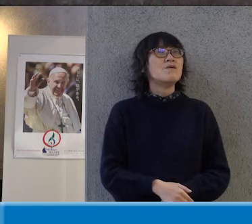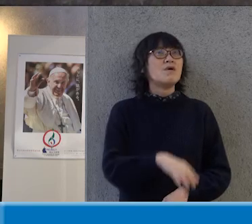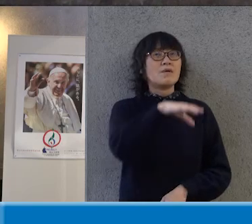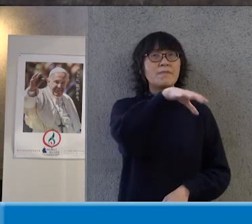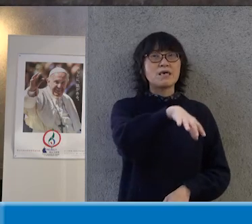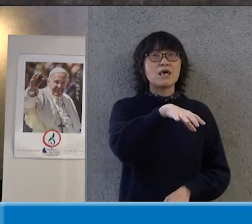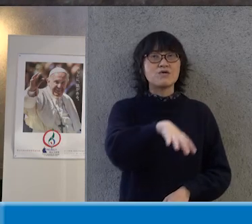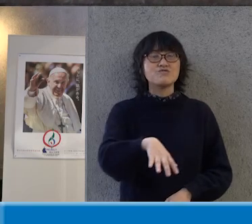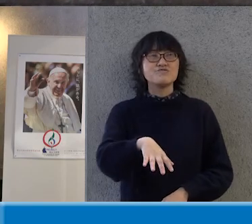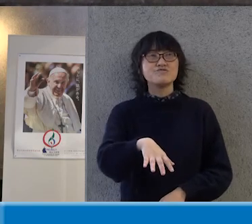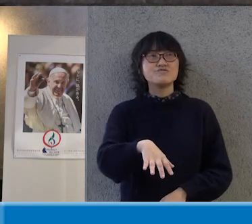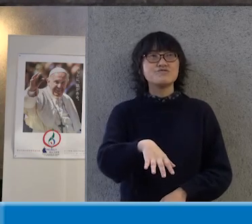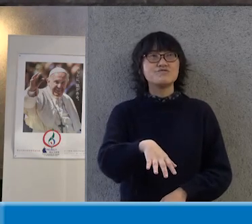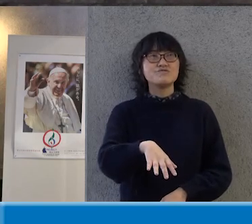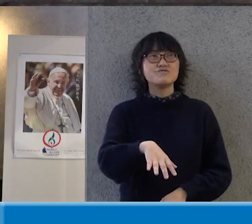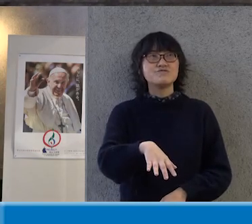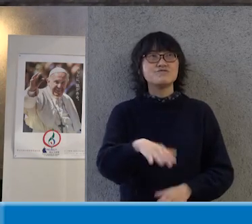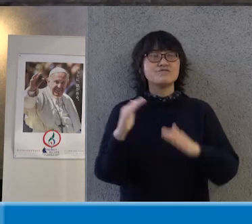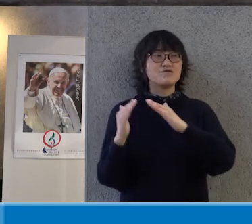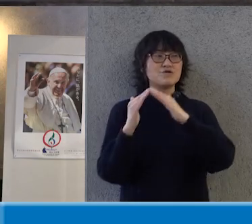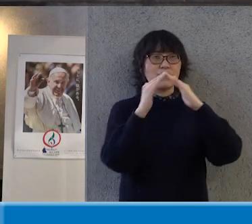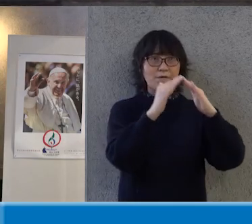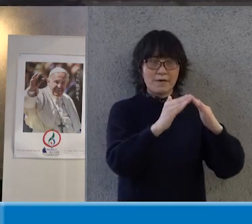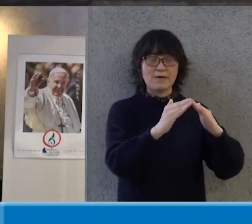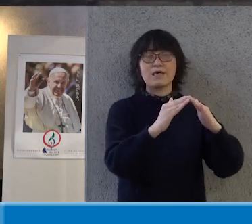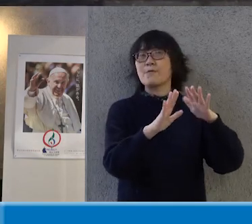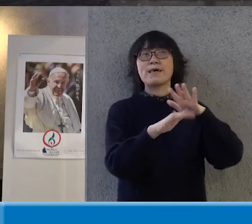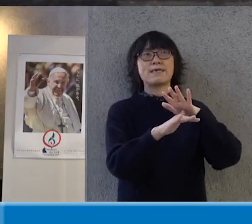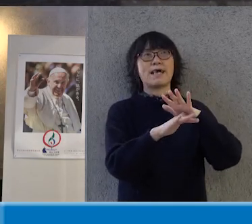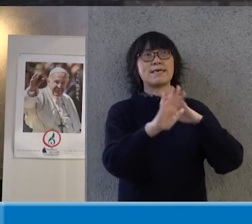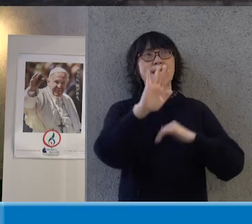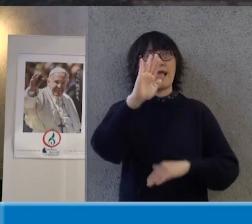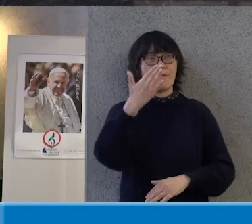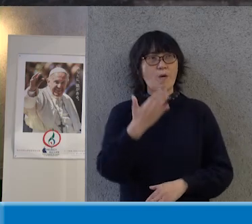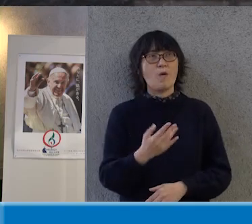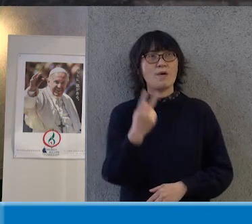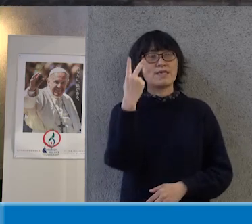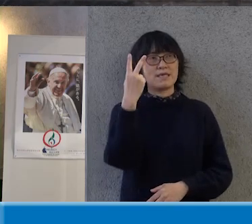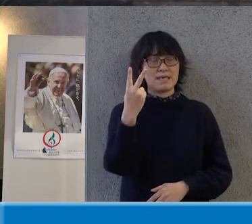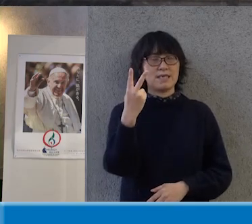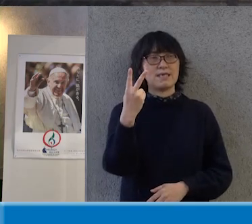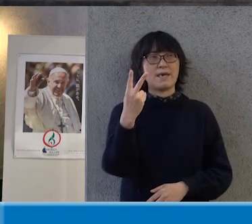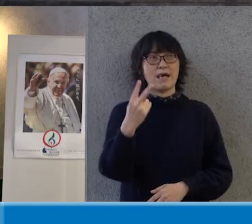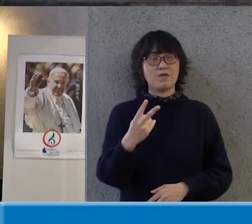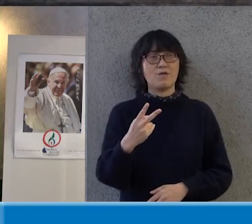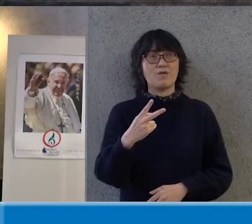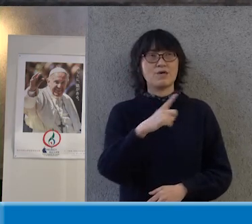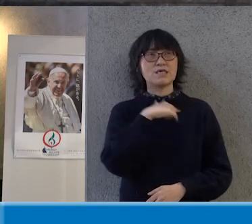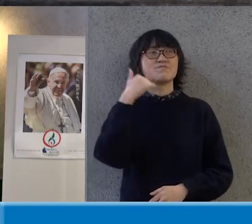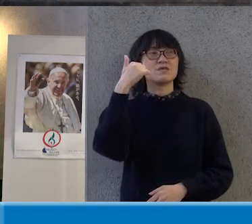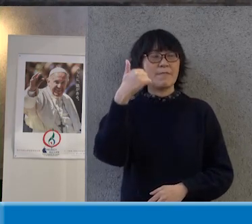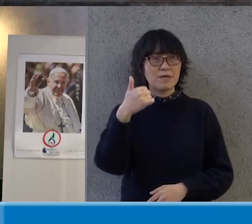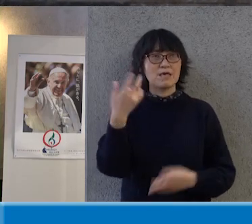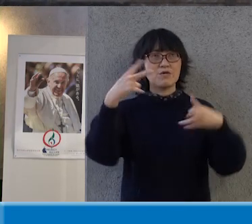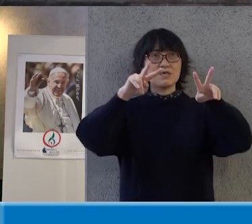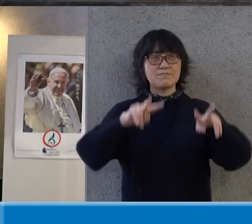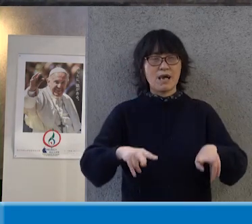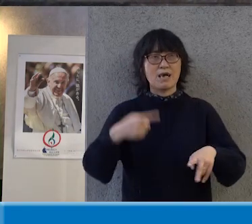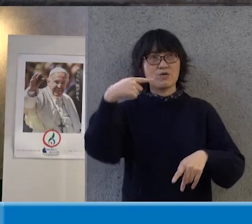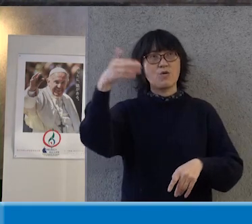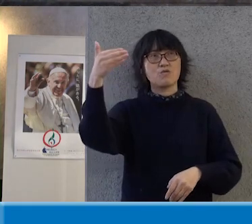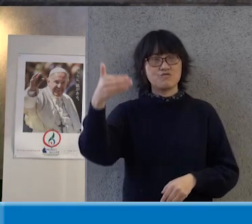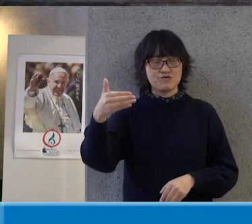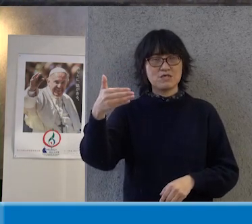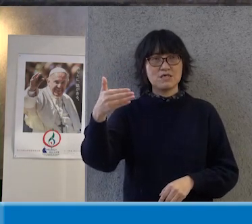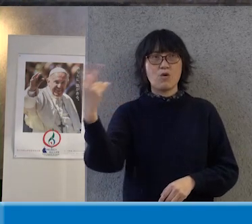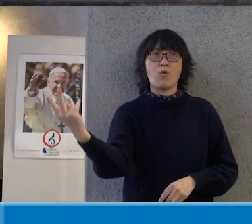場所に移動される方はいらっしゃいませんけれども、2名の神父様が広島教区に来